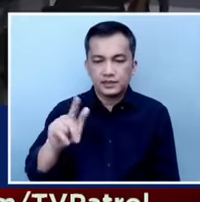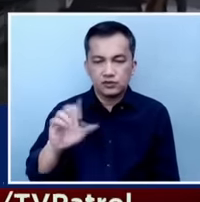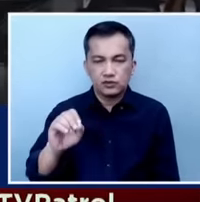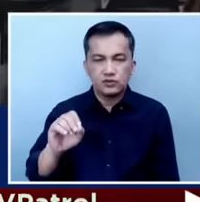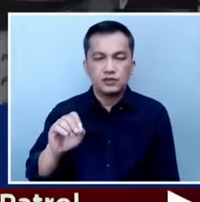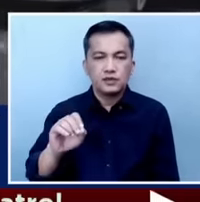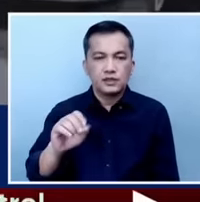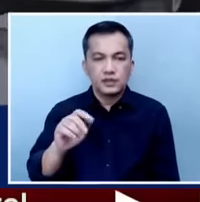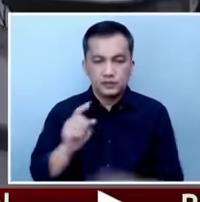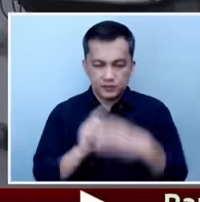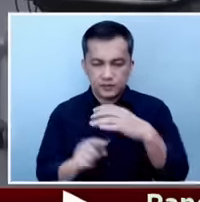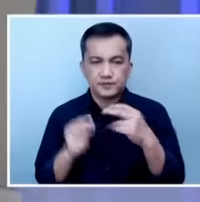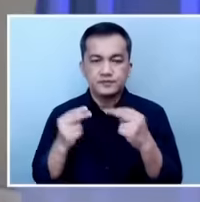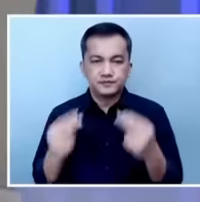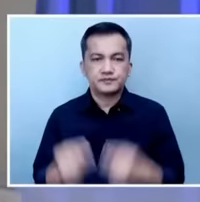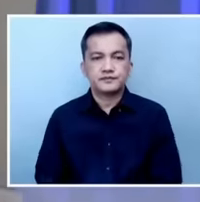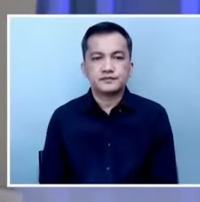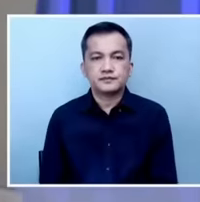News.